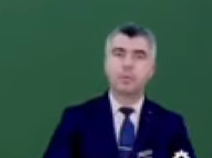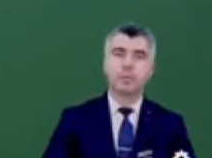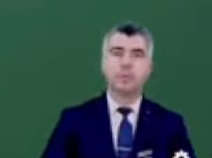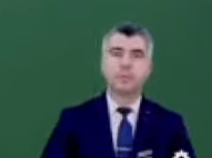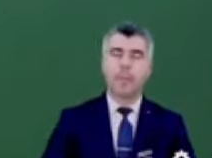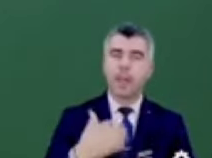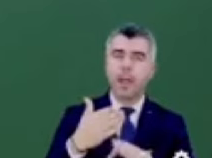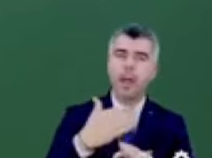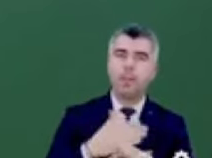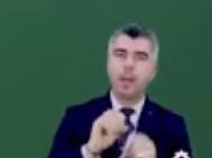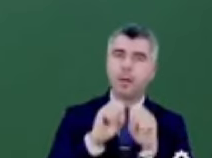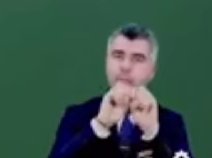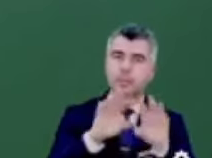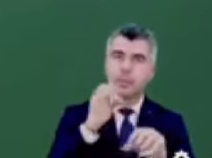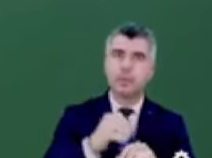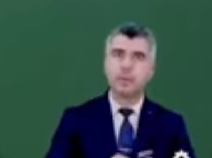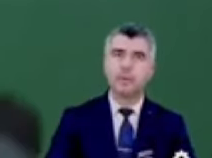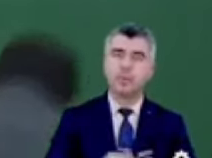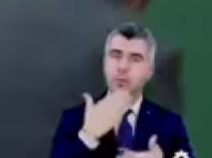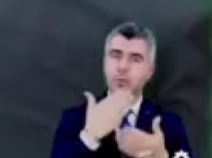قبل التعميم دياله